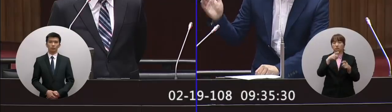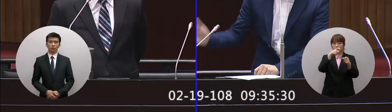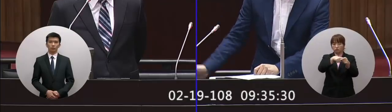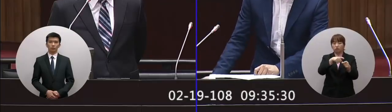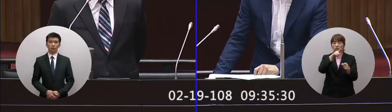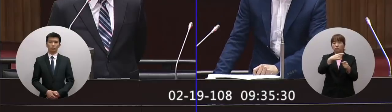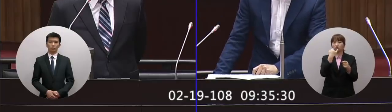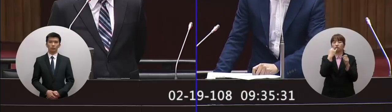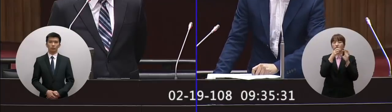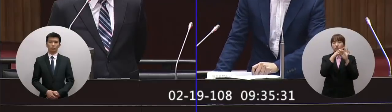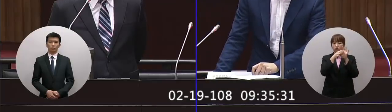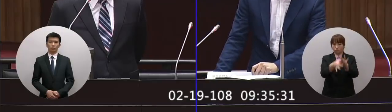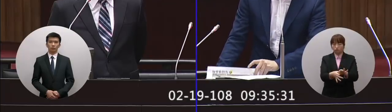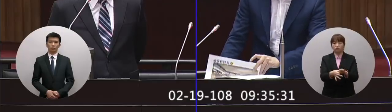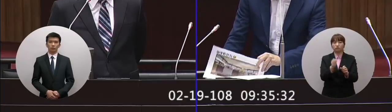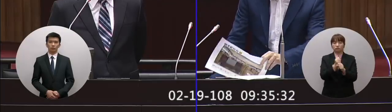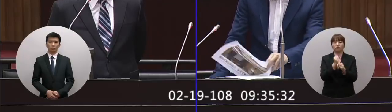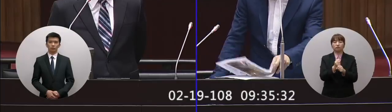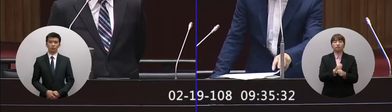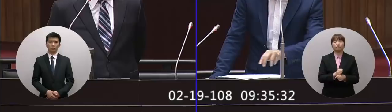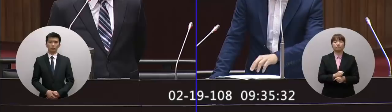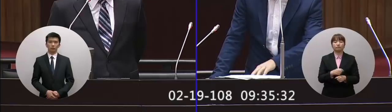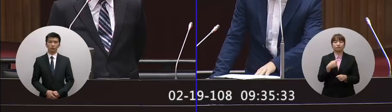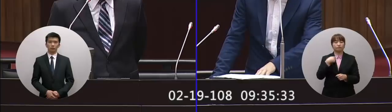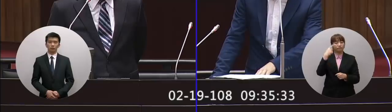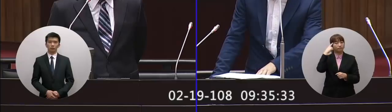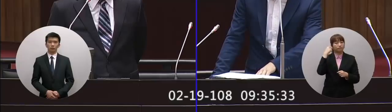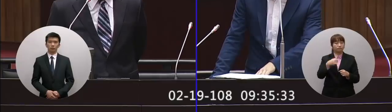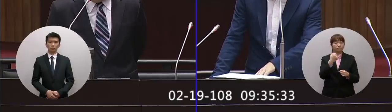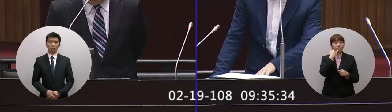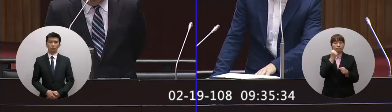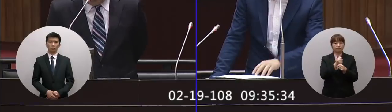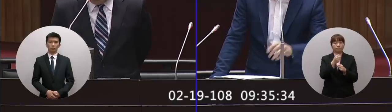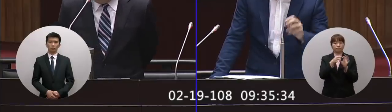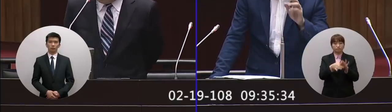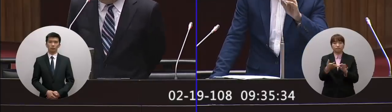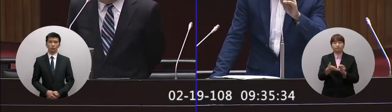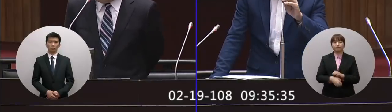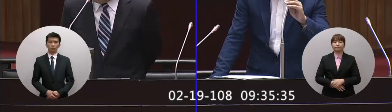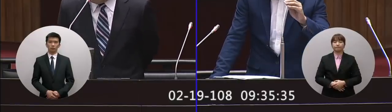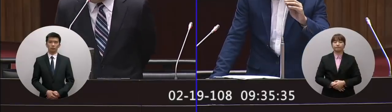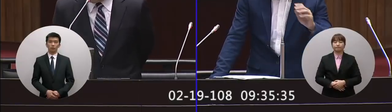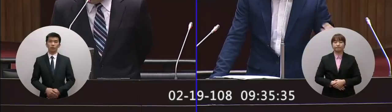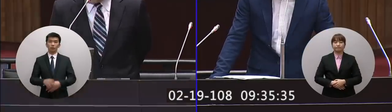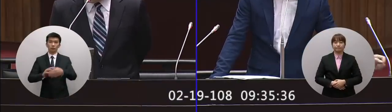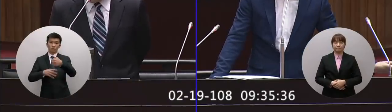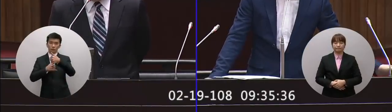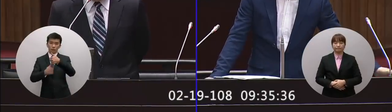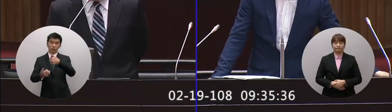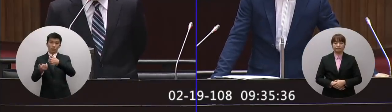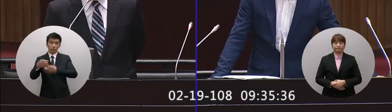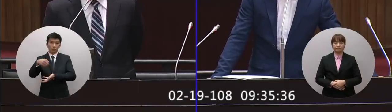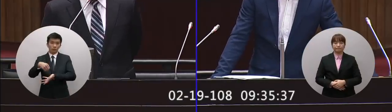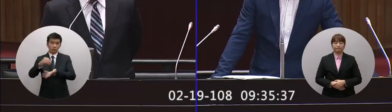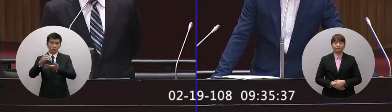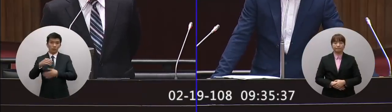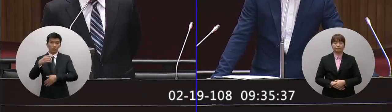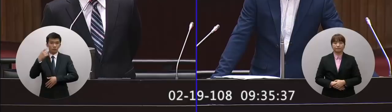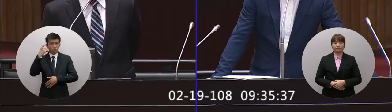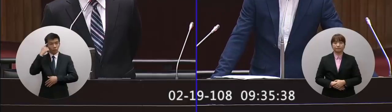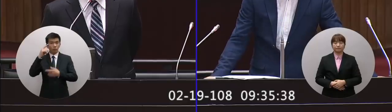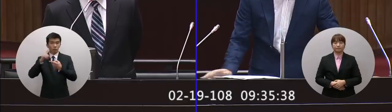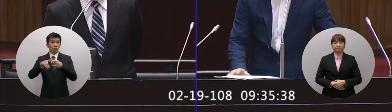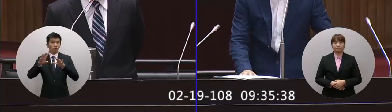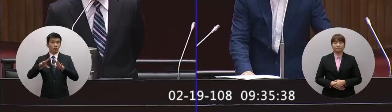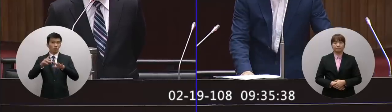向院长是可以往继续走，好，我想可以吗？ 委员刚才所讲，真的时代